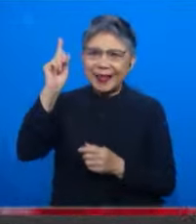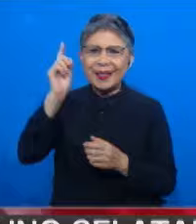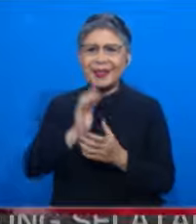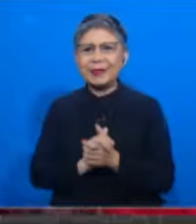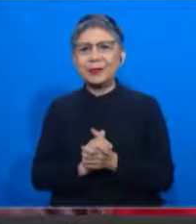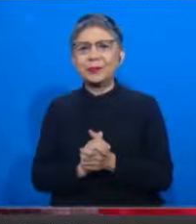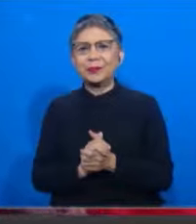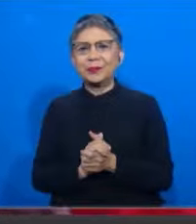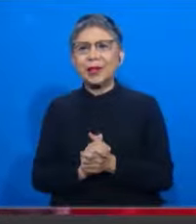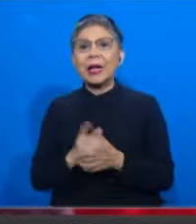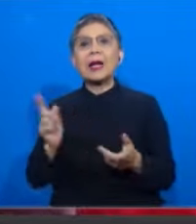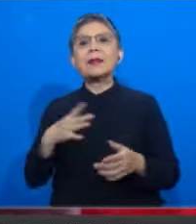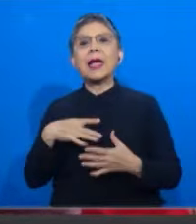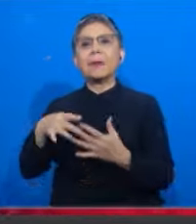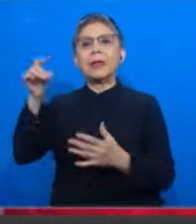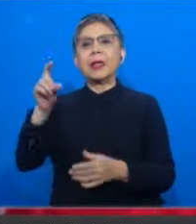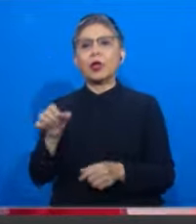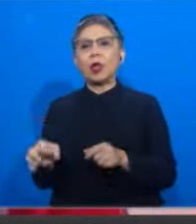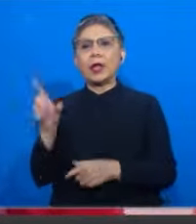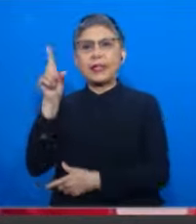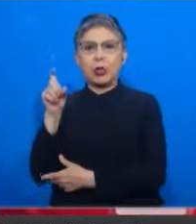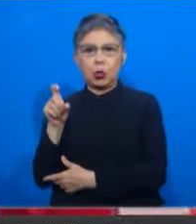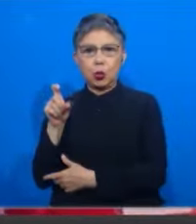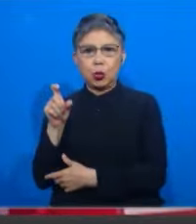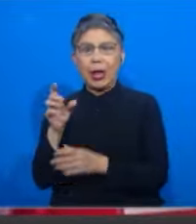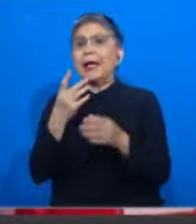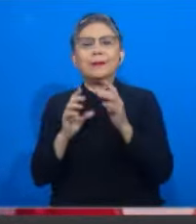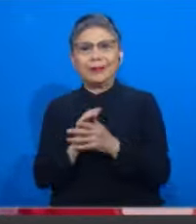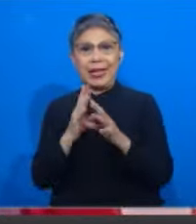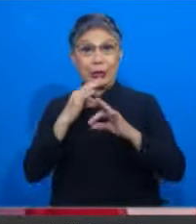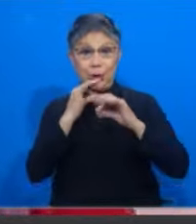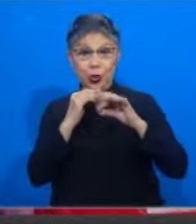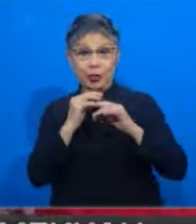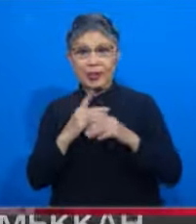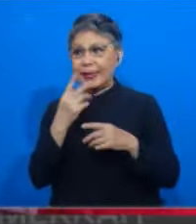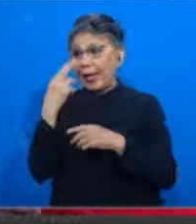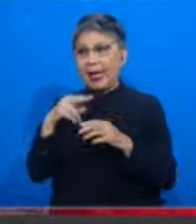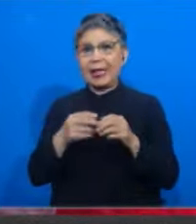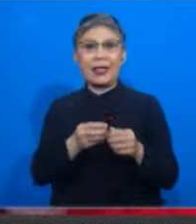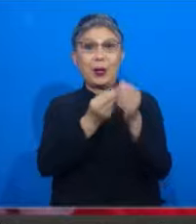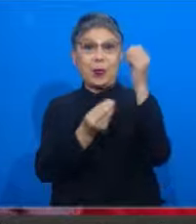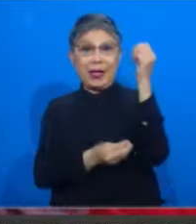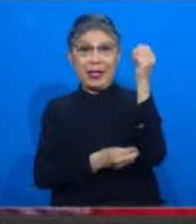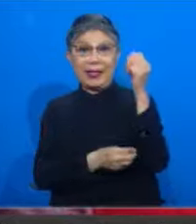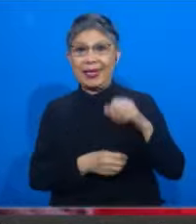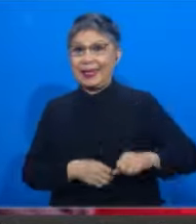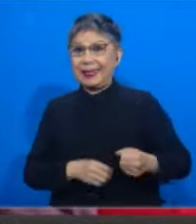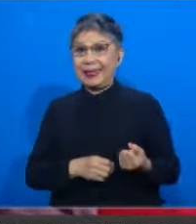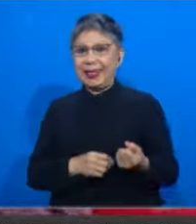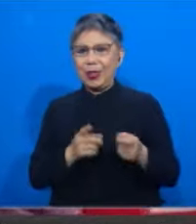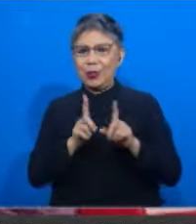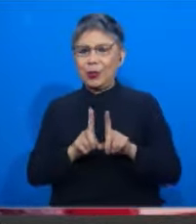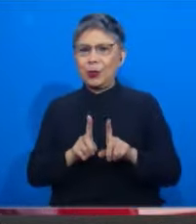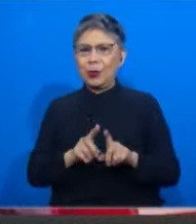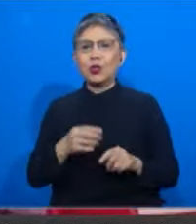Alhamdulillah. Oke, kenapa saya memilih Cianjur? Saya melihat sosok Dr. Wahyu dan istri tercinta, dua-duanya